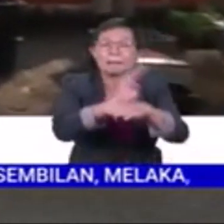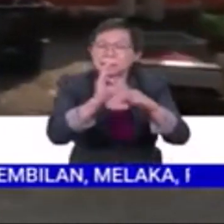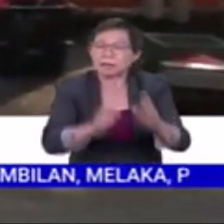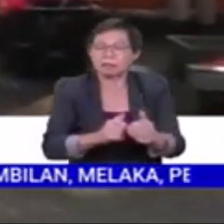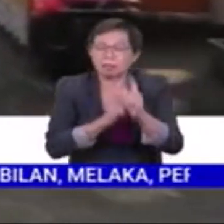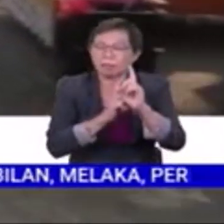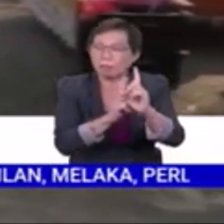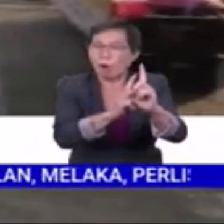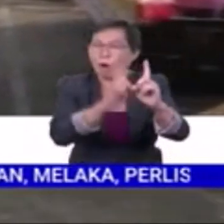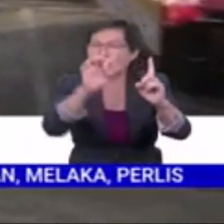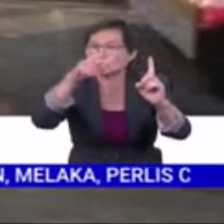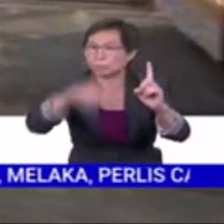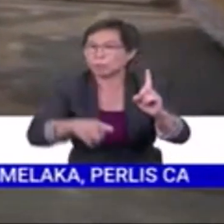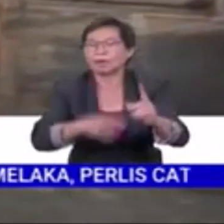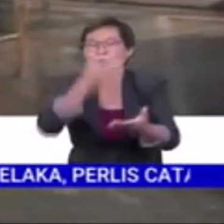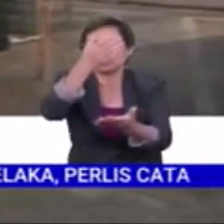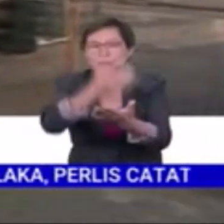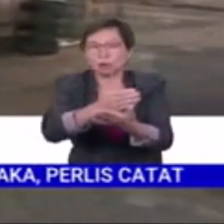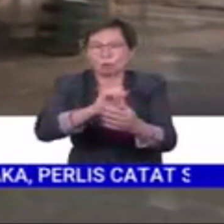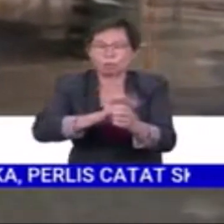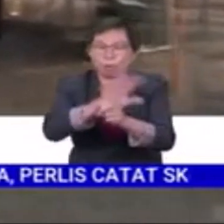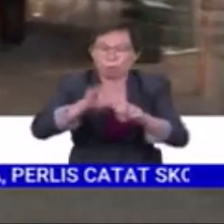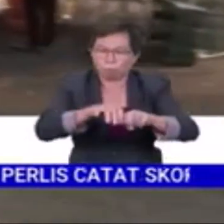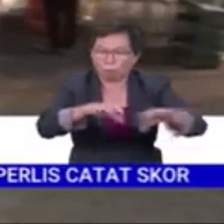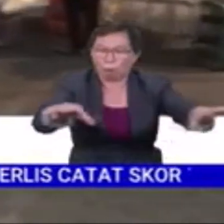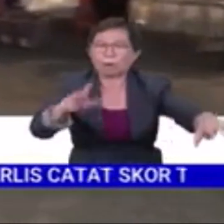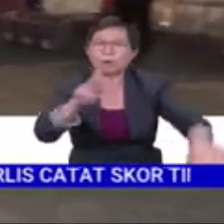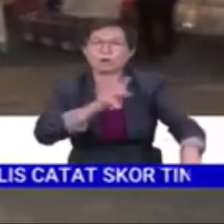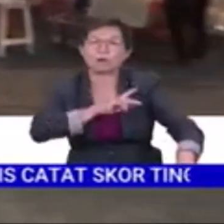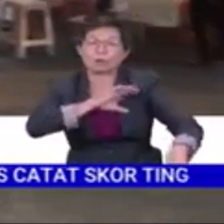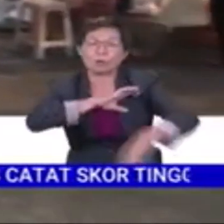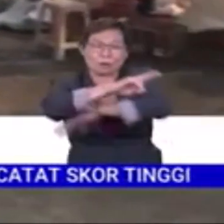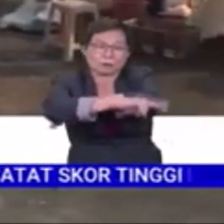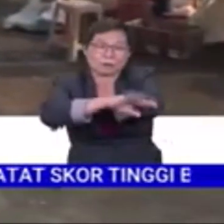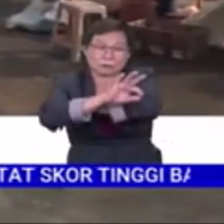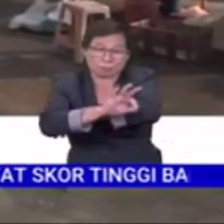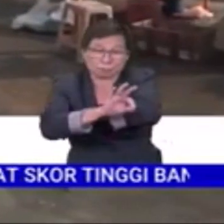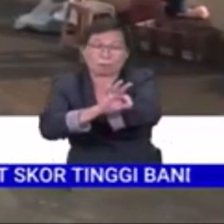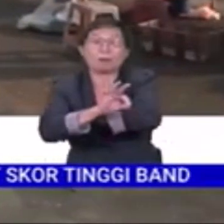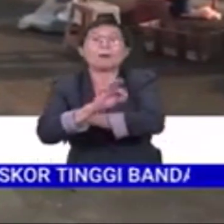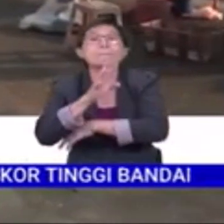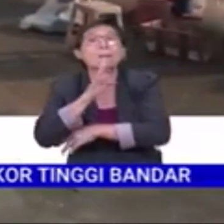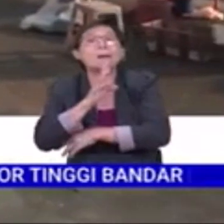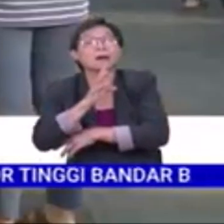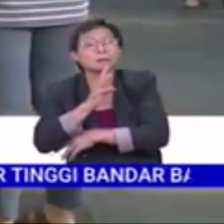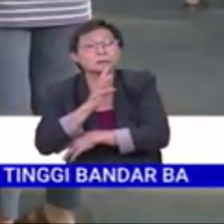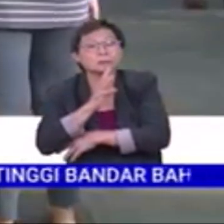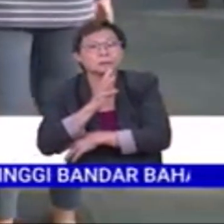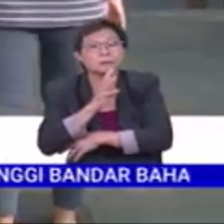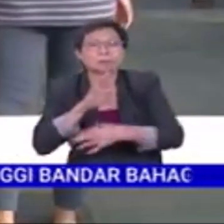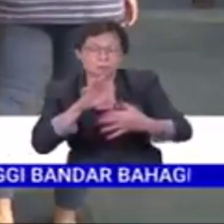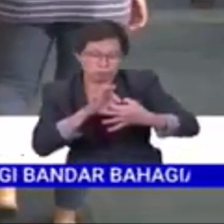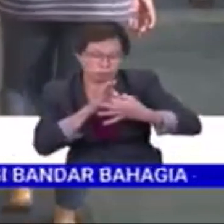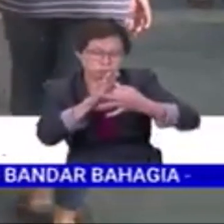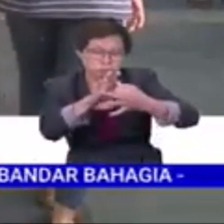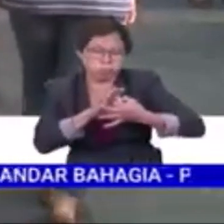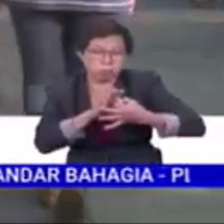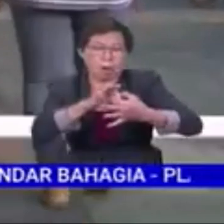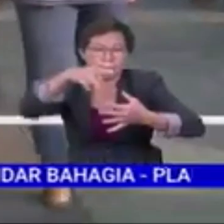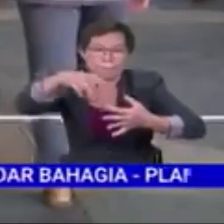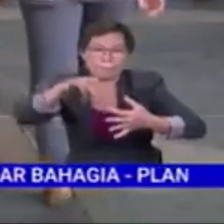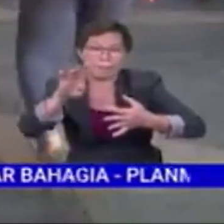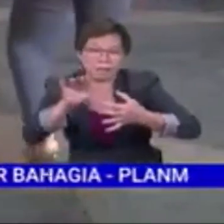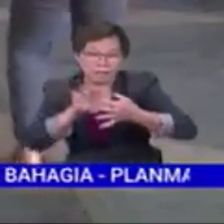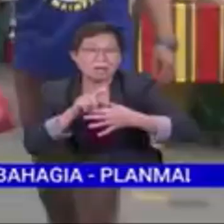dalam membendung penularan komitmen las ketok polisi lebih 900 Muhammad Yusuf berkata tanyakan kerjasama dengan pihak berkuasa tempatan